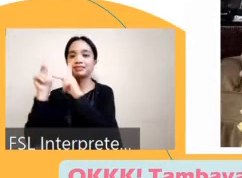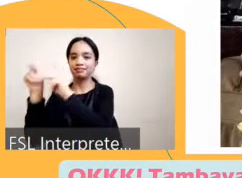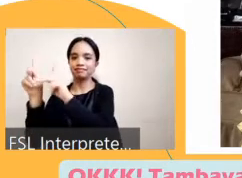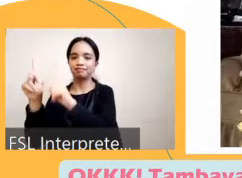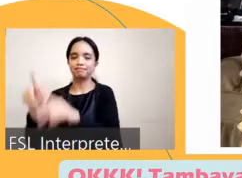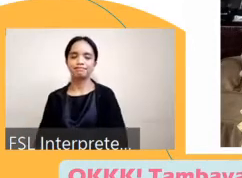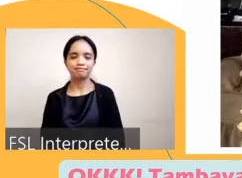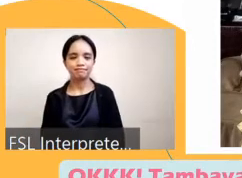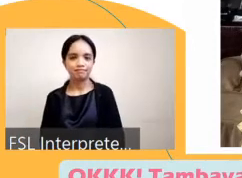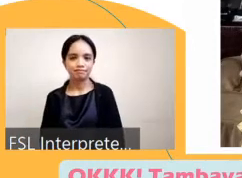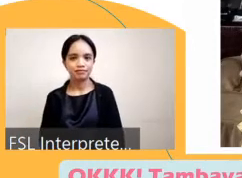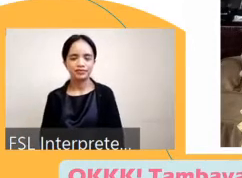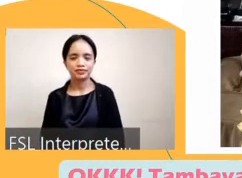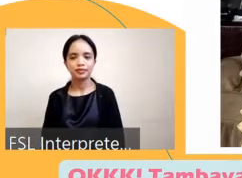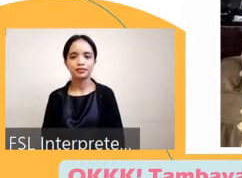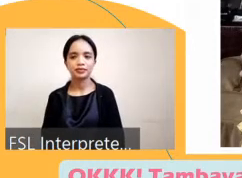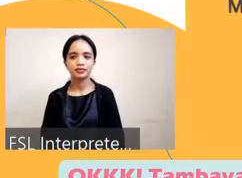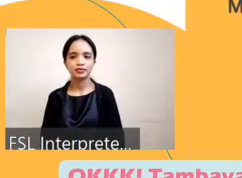Bukidnon.